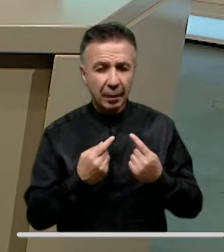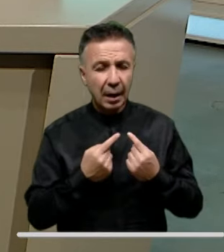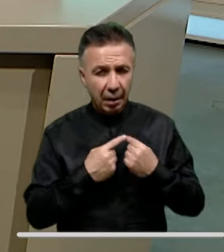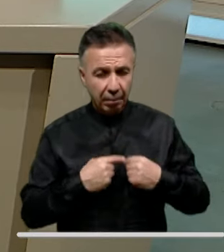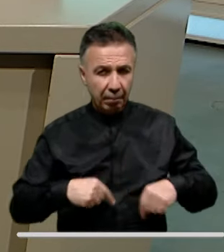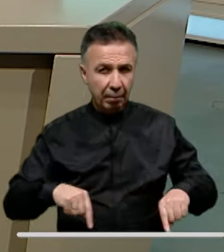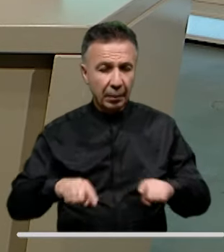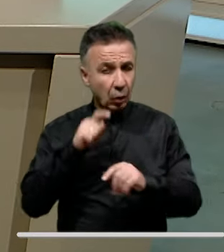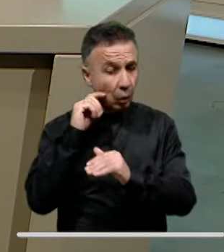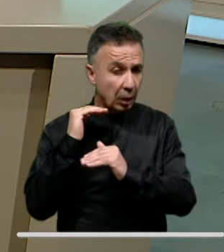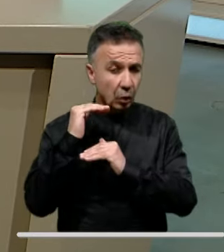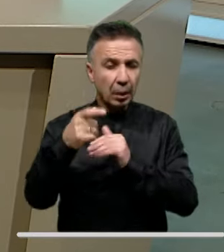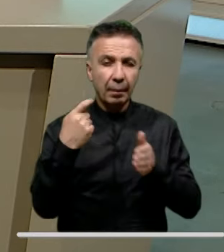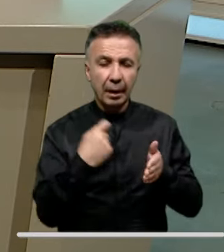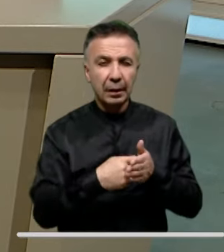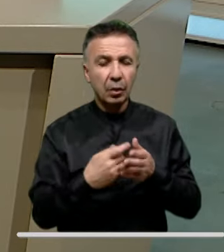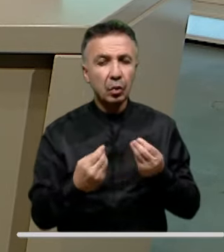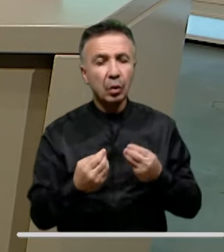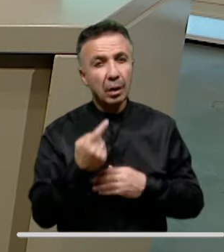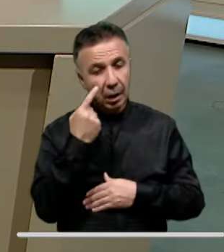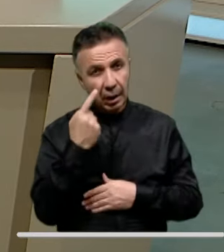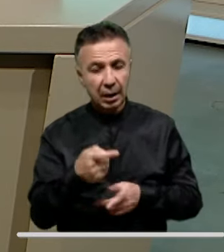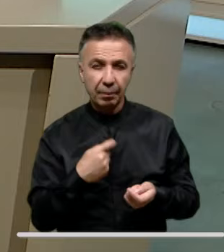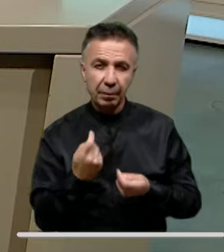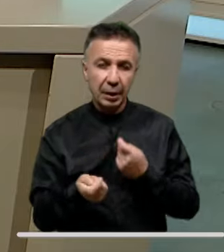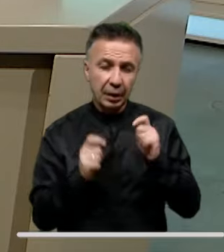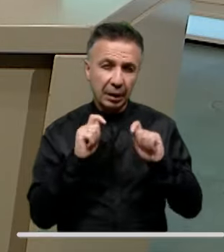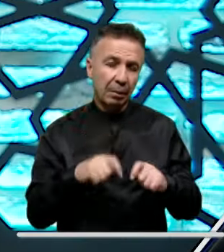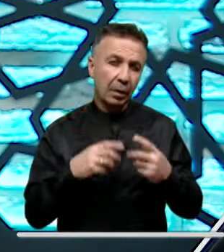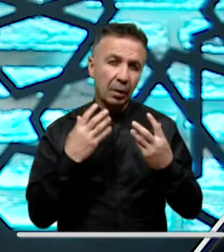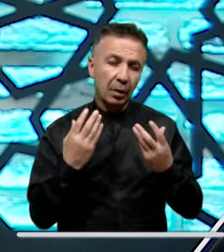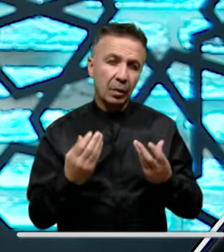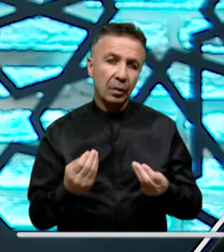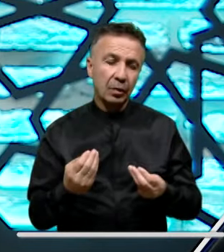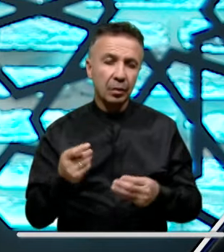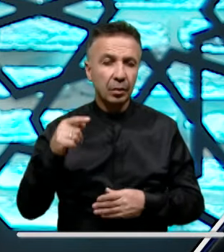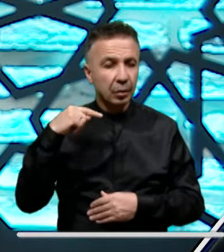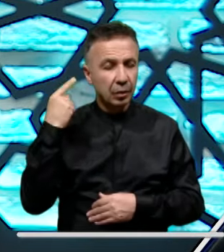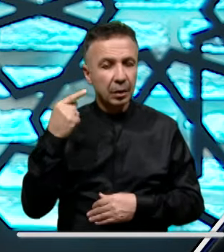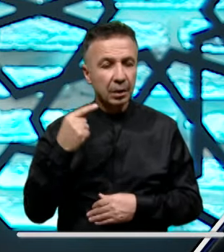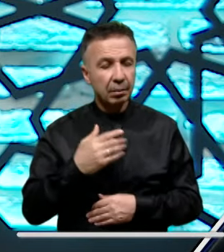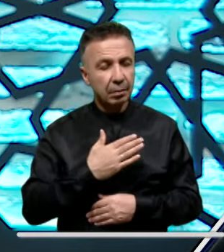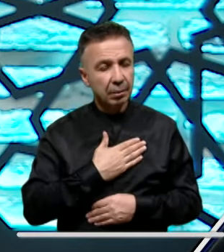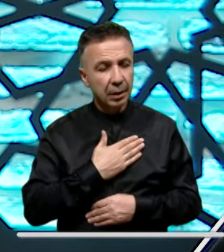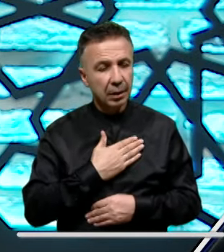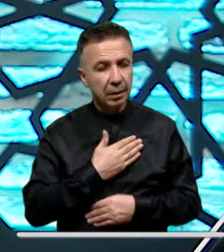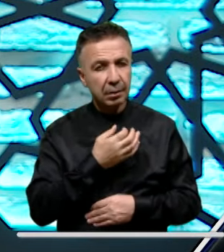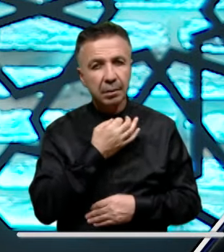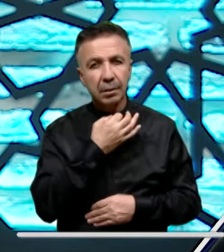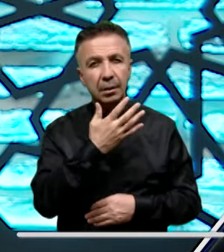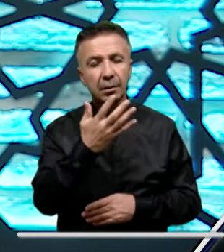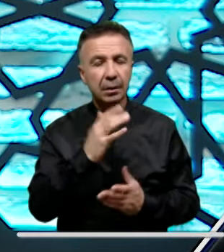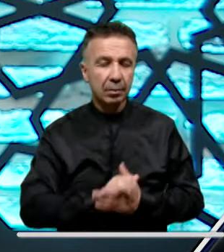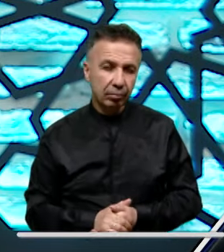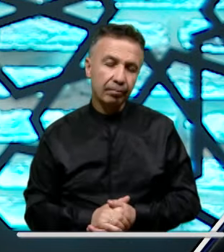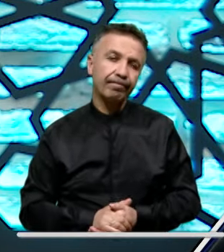ümmeti Muhammed adına çok hayırlı bir iş yapmış olursunuz kanaatindeyim. Saygılar sunuyorum. Teşekkür ediyorum.